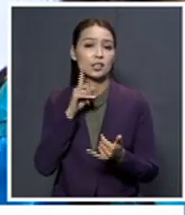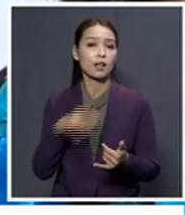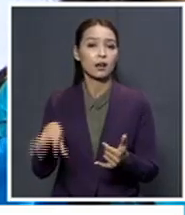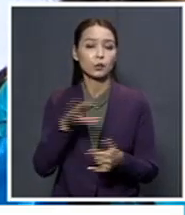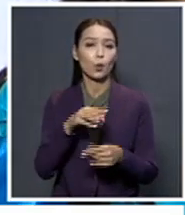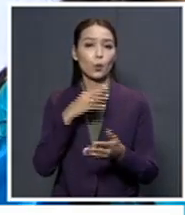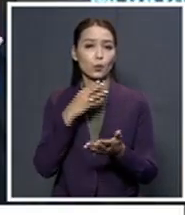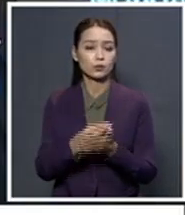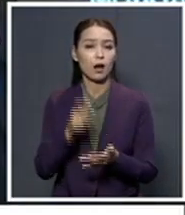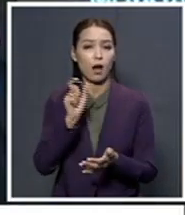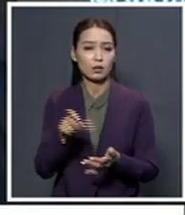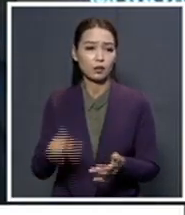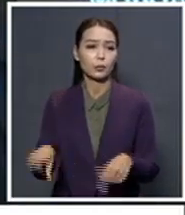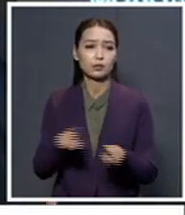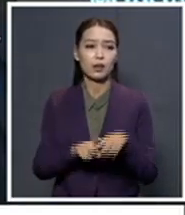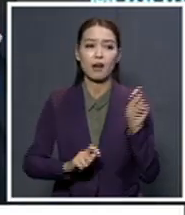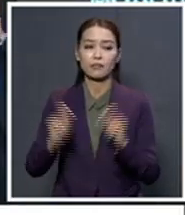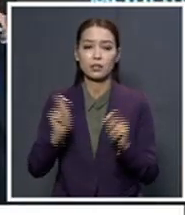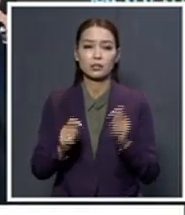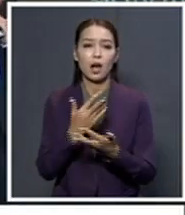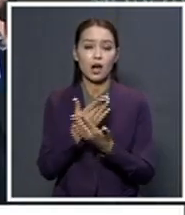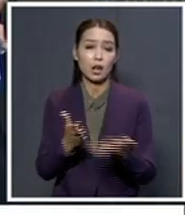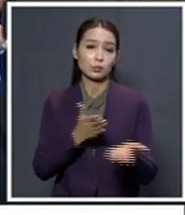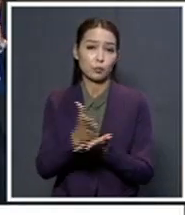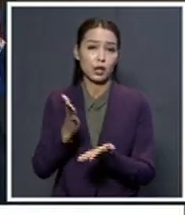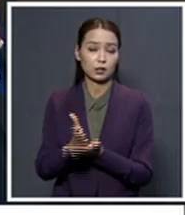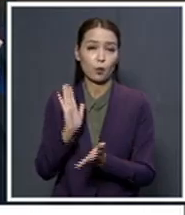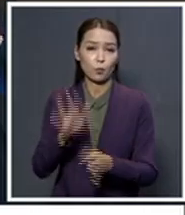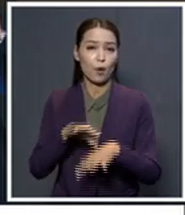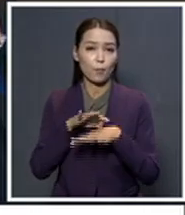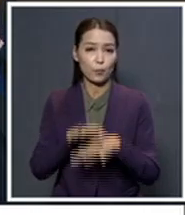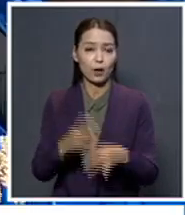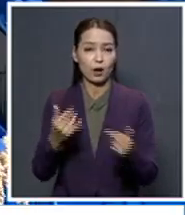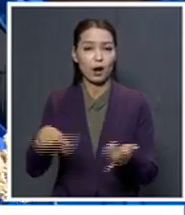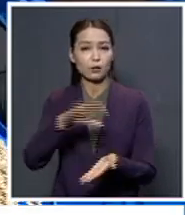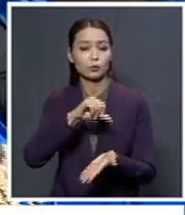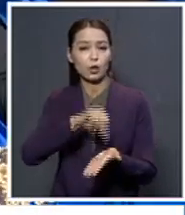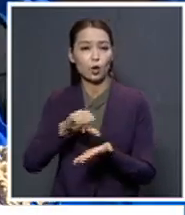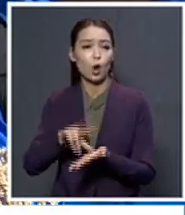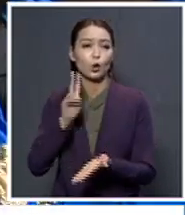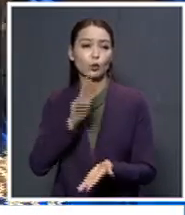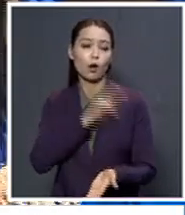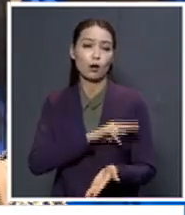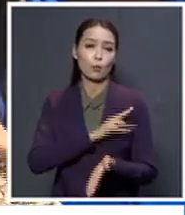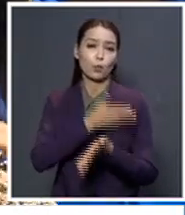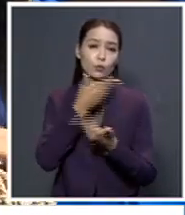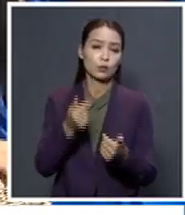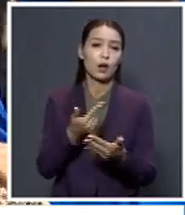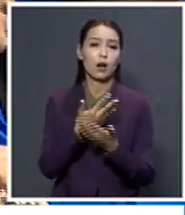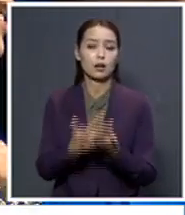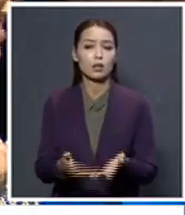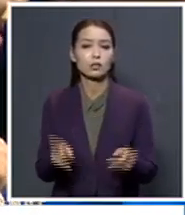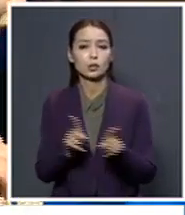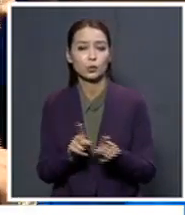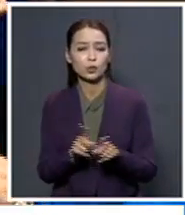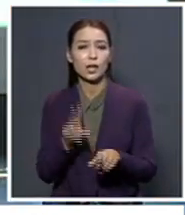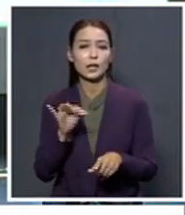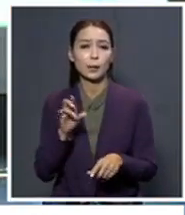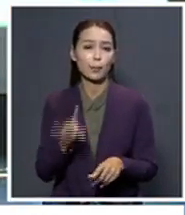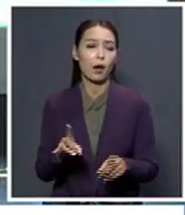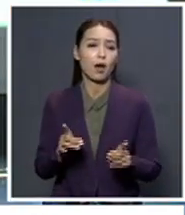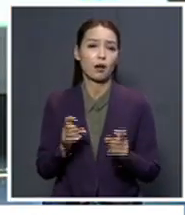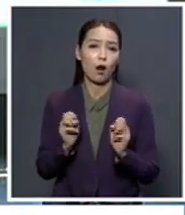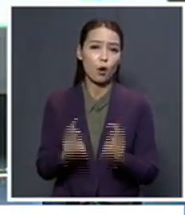азаматтық ұстанымын көтеруге арналған фестиваль бірнеше бағытта өтуде. Негізінен қатысушылар жұмыссыздықпен күрес, киберқауіпсіздік, сапалы білім алу,